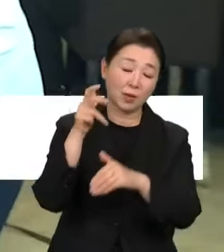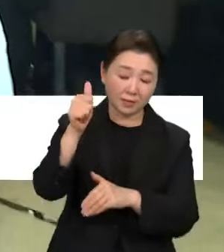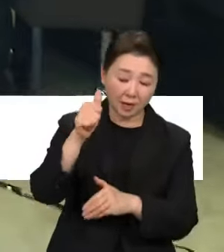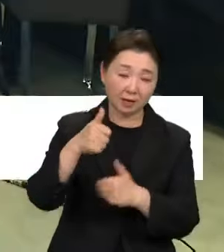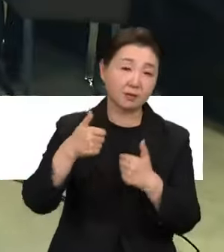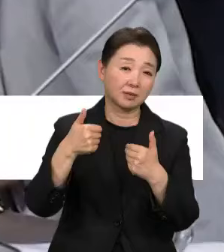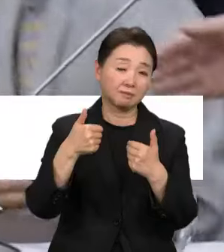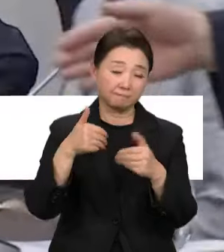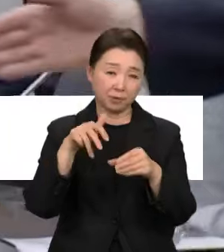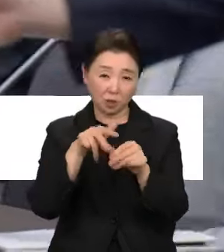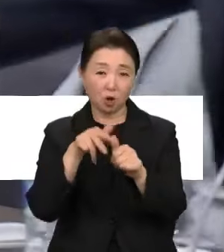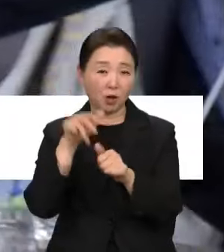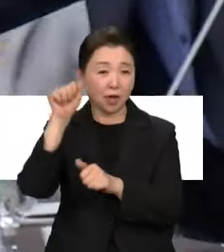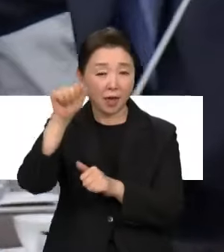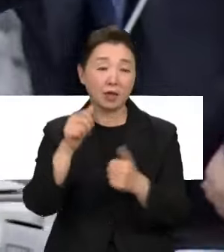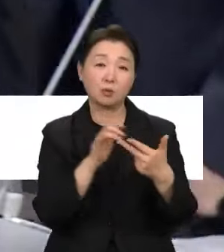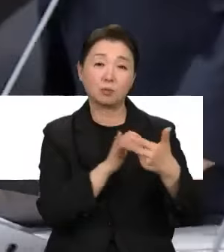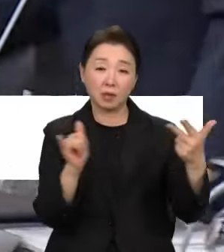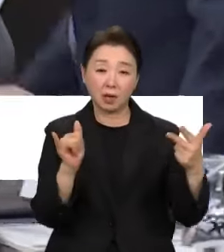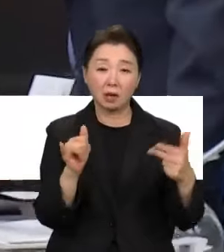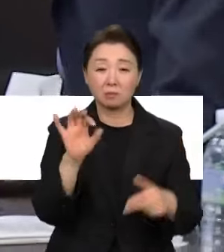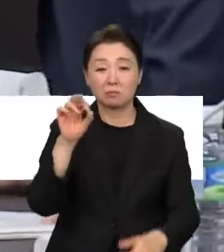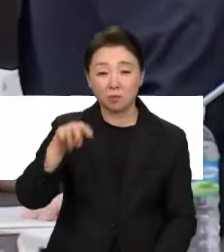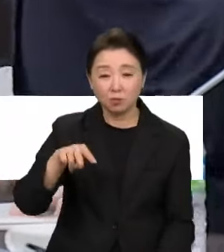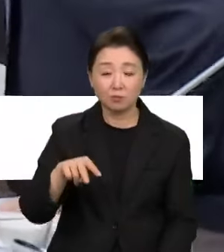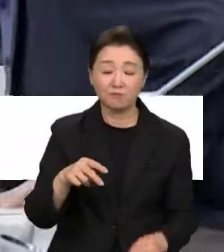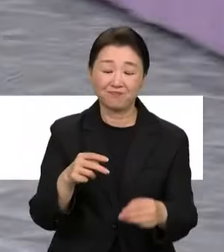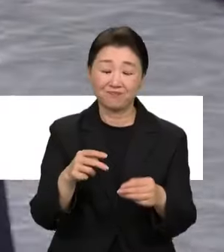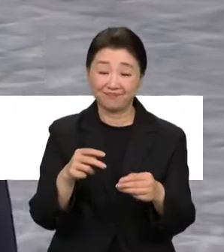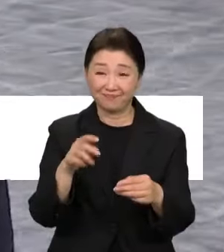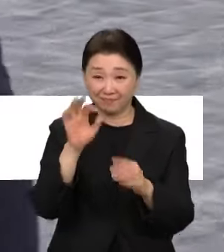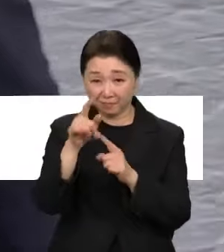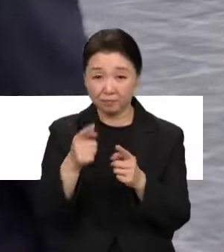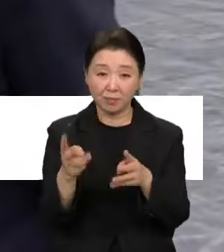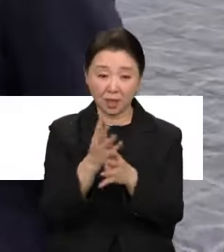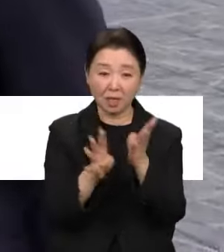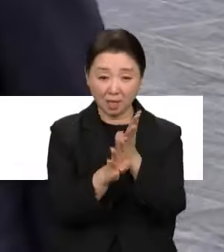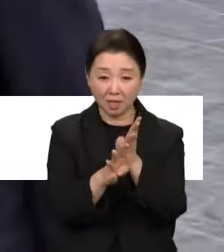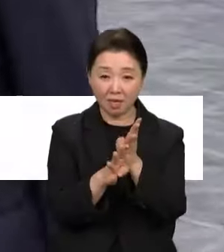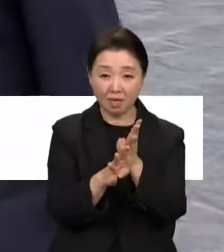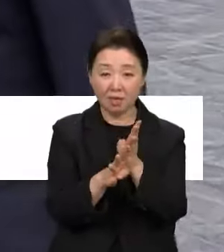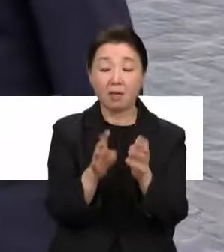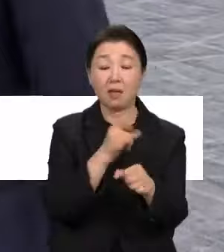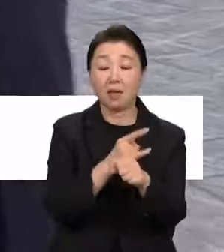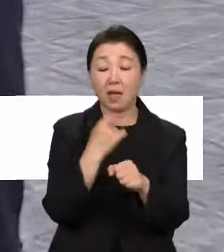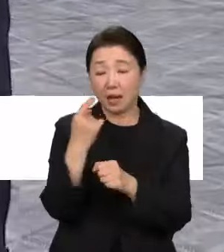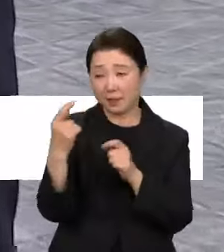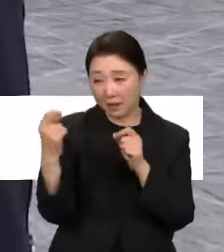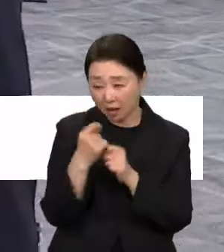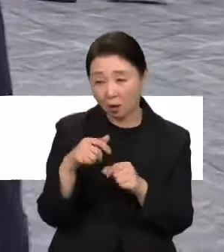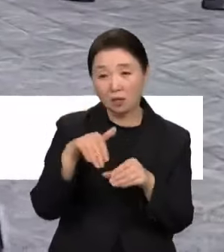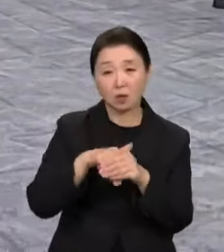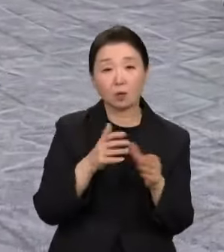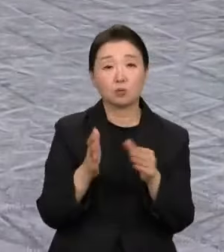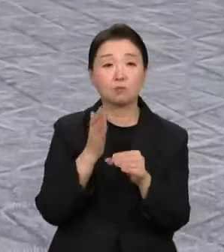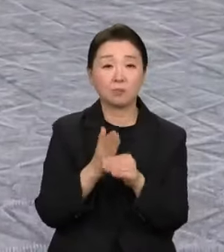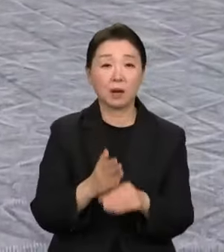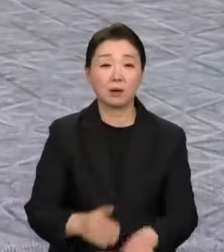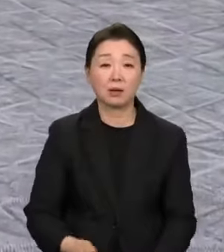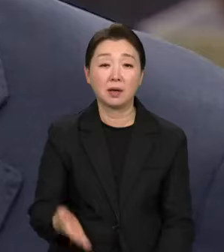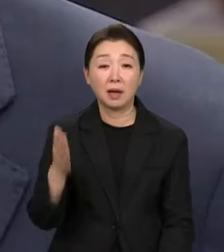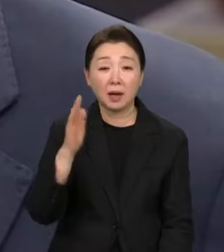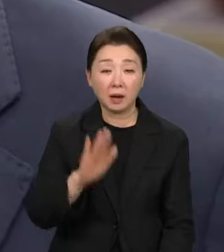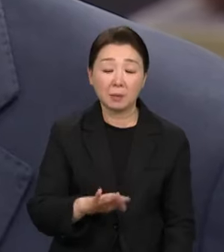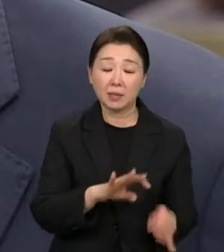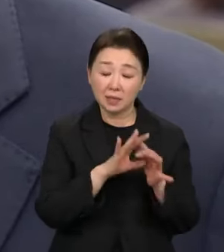7명입니다. 이 회장은 이미 3선 도전 의지를 드러내며 한 달 앞으로 다가온 선거를 준비하고 있습니다. 다만